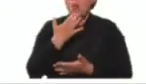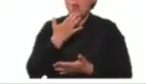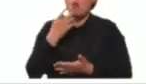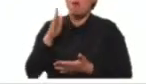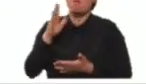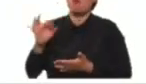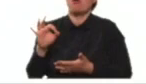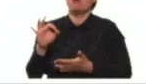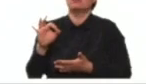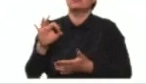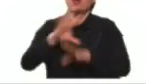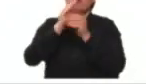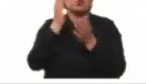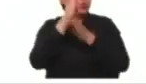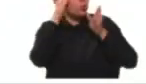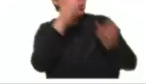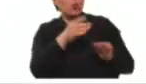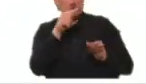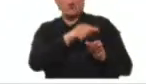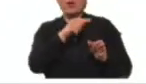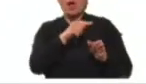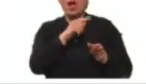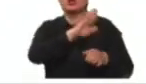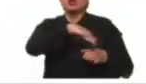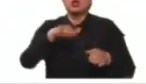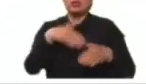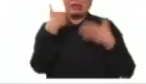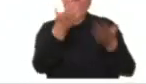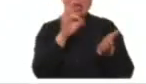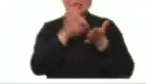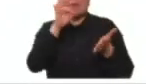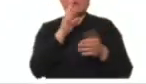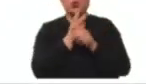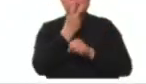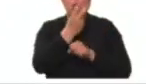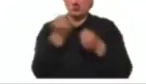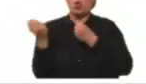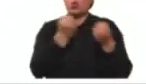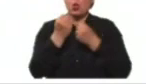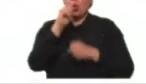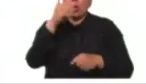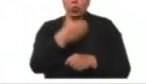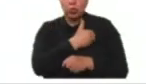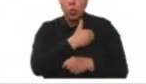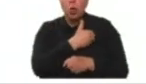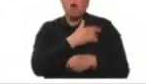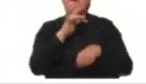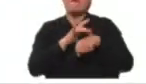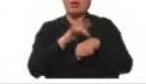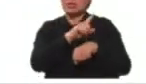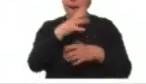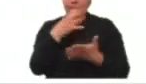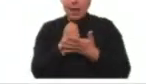ponieważ wszyscy skupiamy się na tym, że dzieci mają zapewniony dostęp i dowóz do szkół. Oczywiście wynika to z